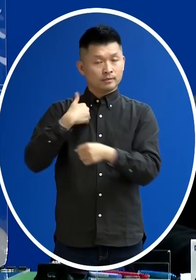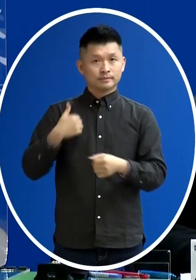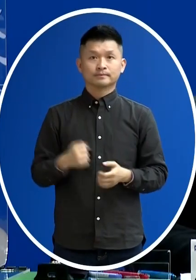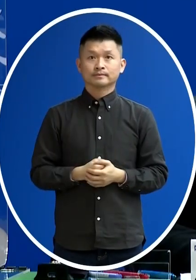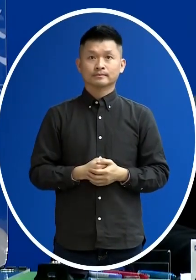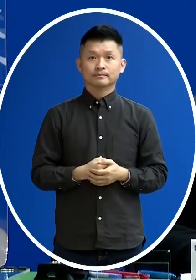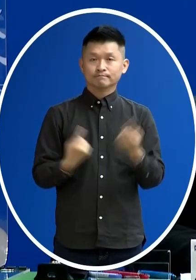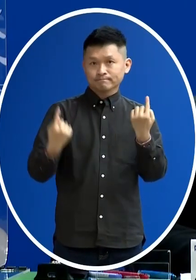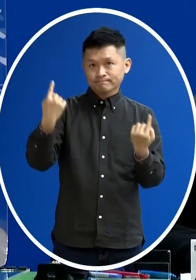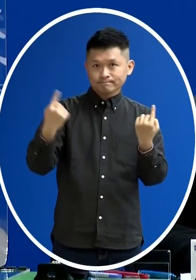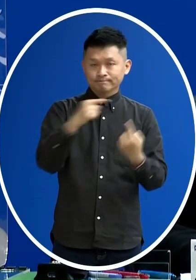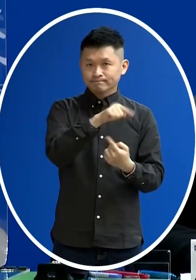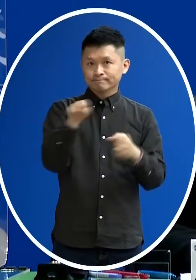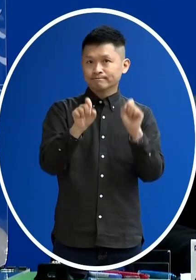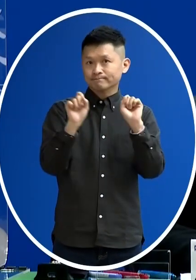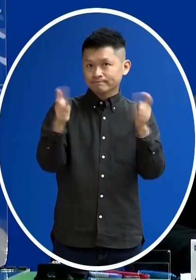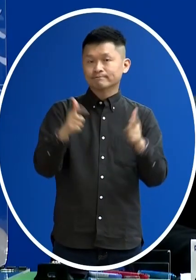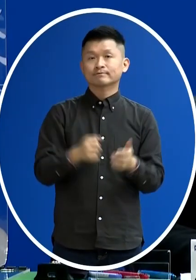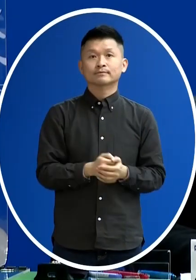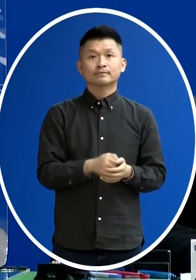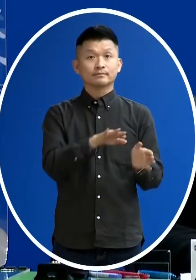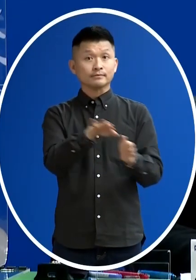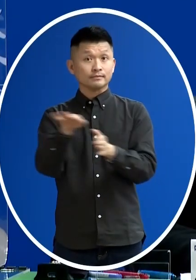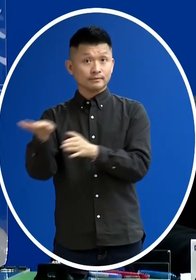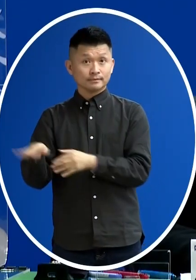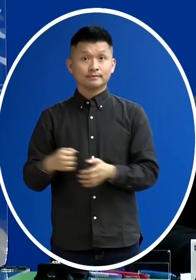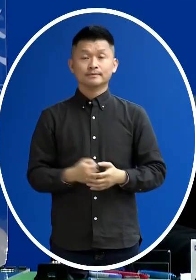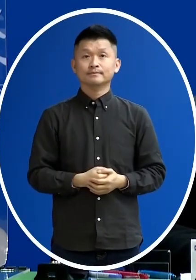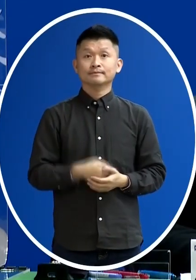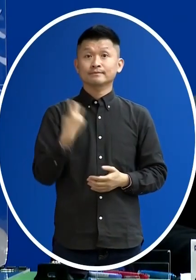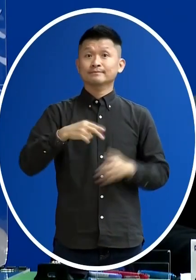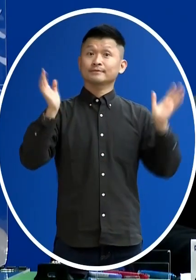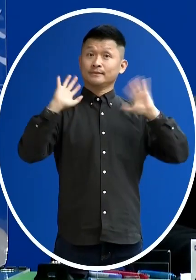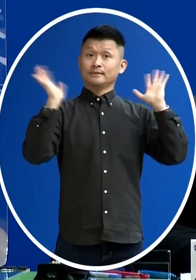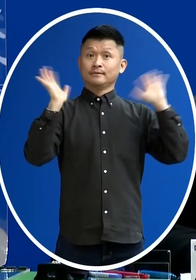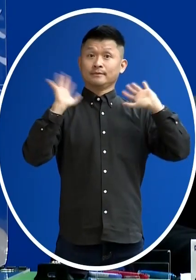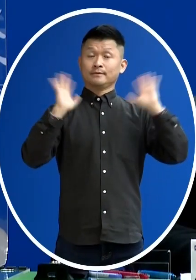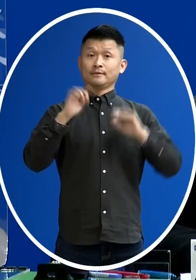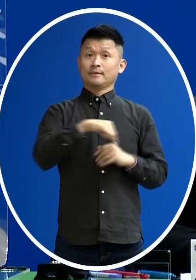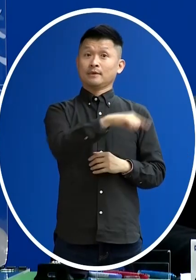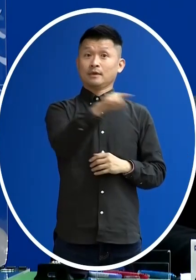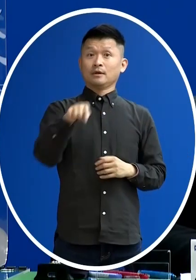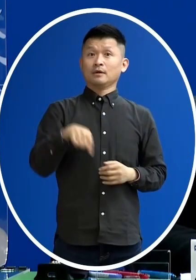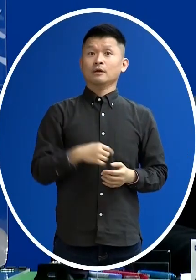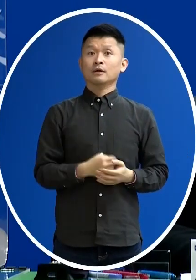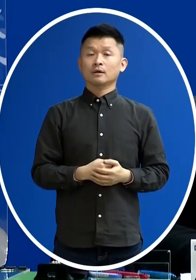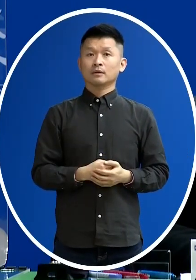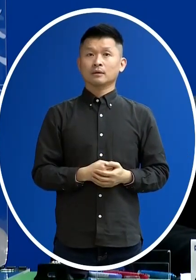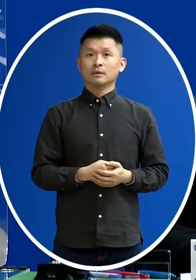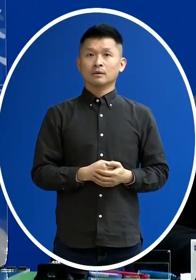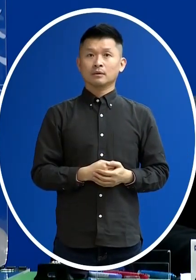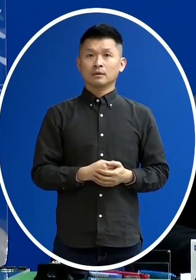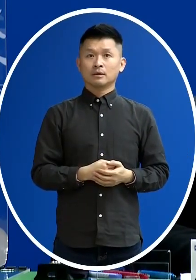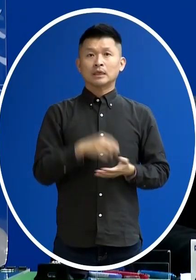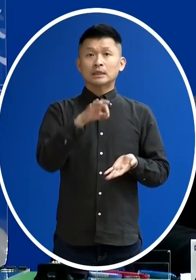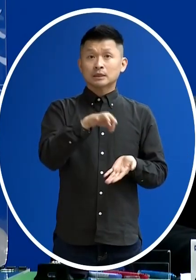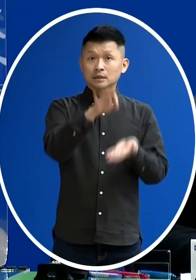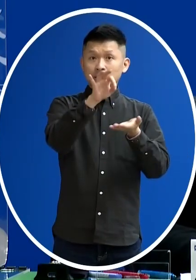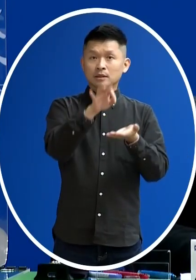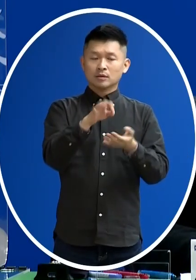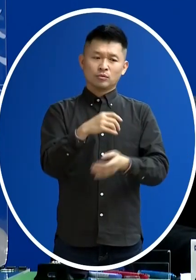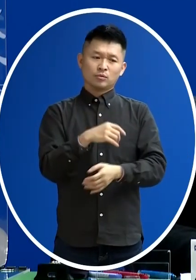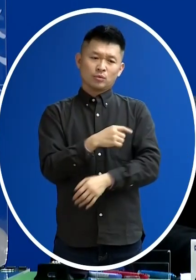时候的一些相差性。那另外是说，在这个小朋友比较不会出现有这个，或者说不会提及有